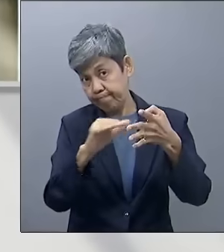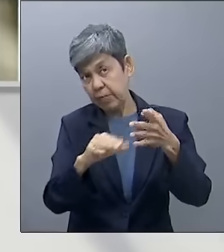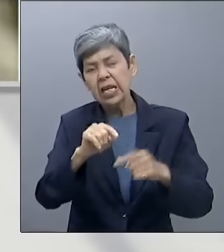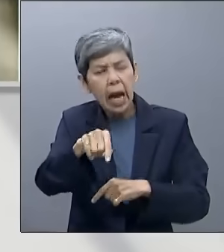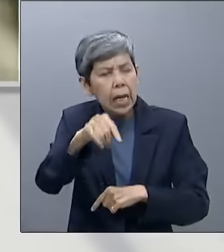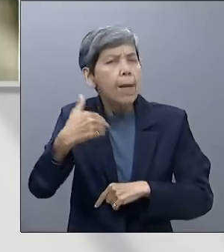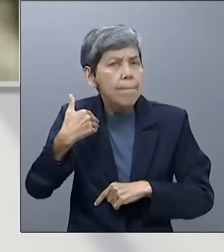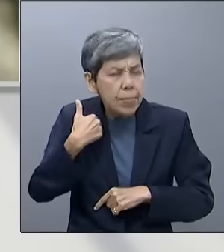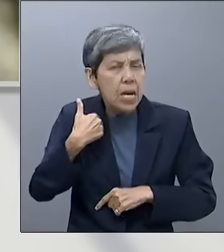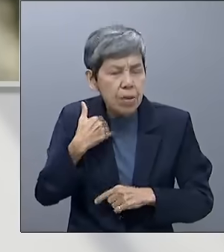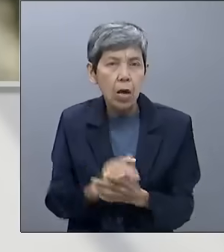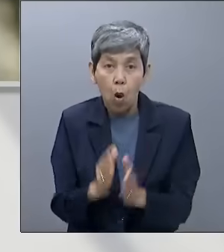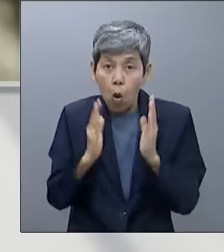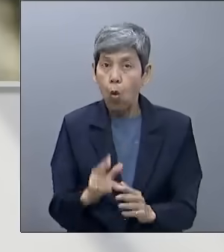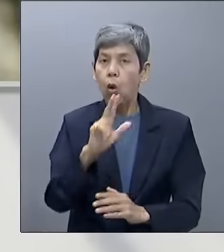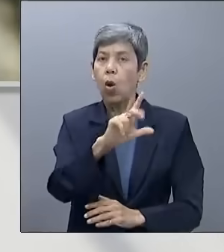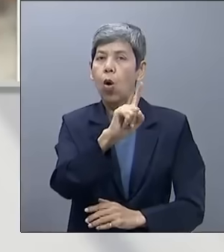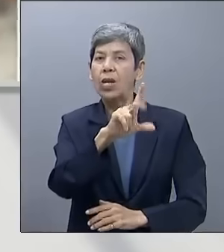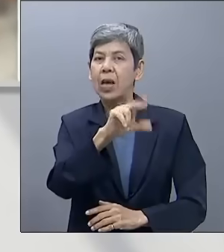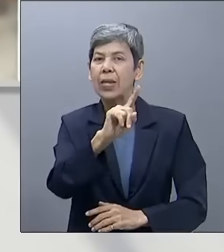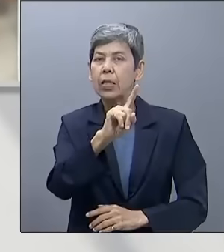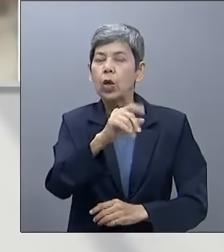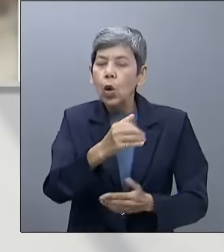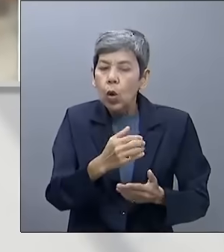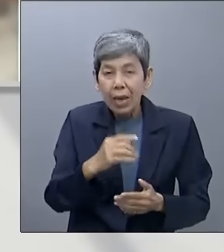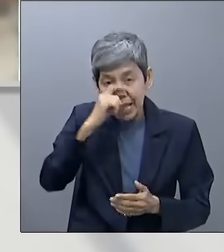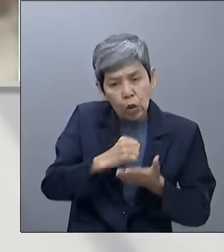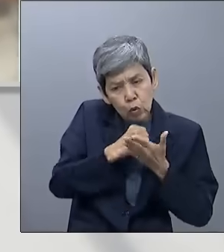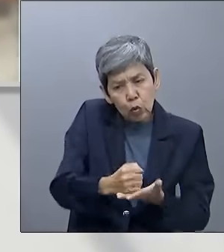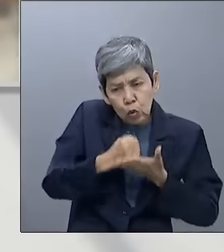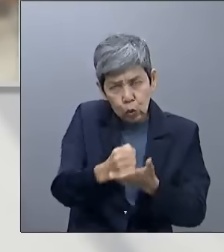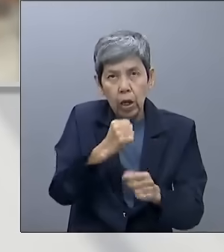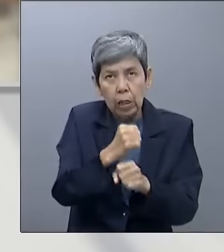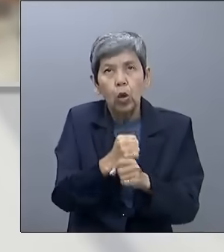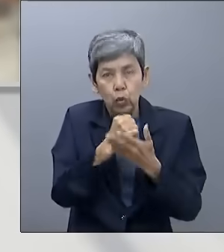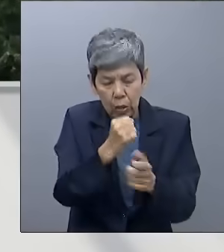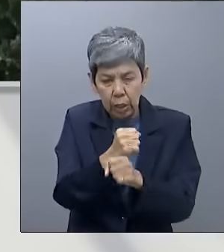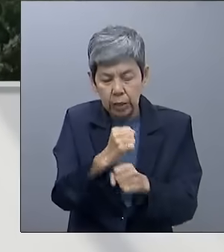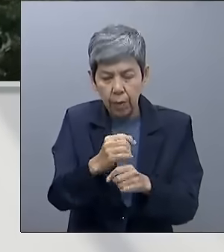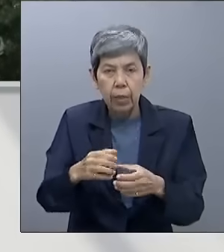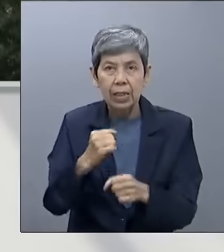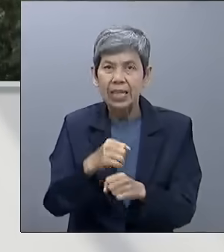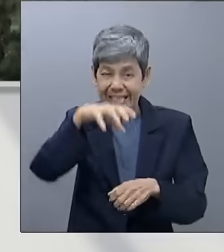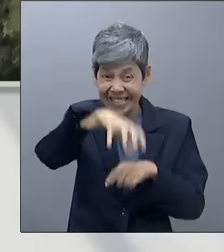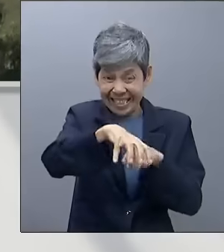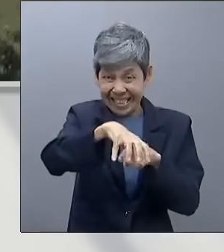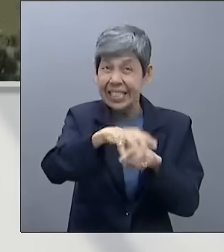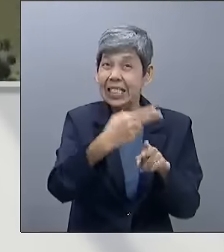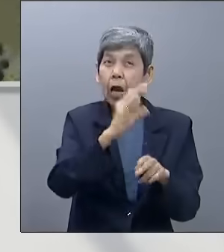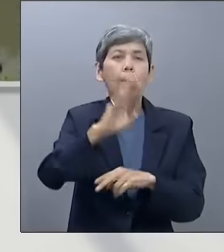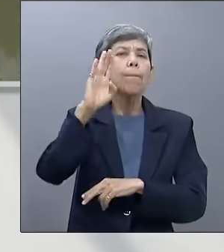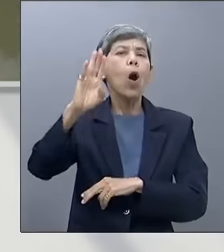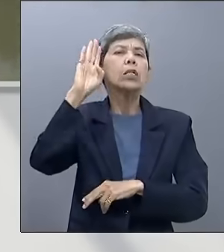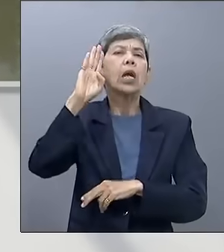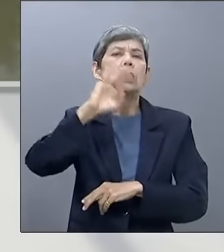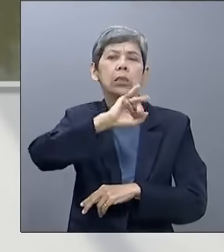สนใจก็คือมีถึง 131คนถูกช่วยออกมาจากกลุ่มอาคารคล้ายเลข 9กลุ่มอาคารนี้เจ้าของคือบริษัทจ้า